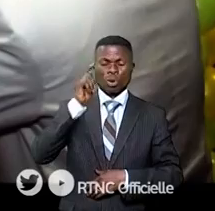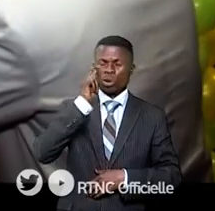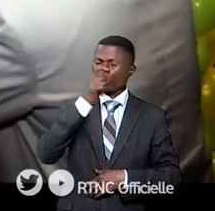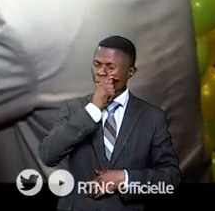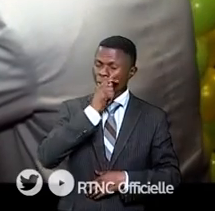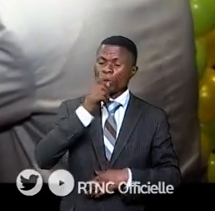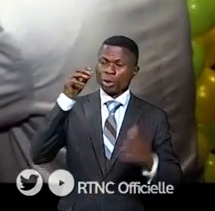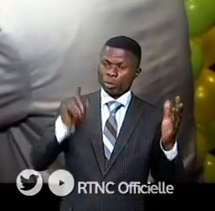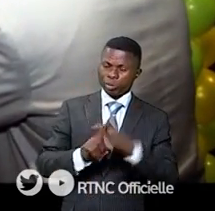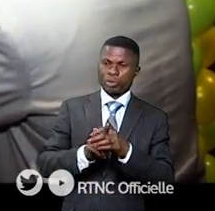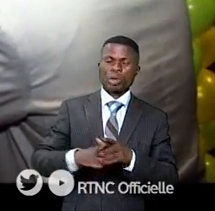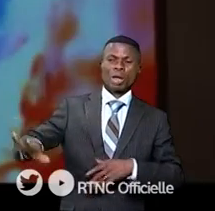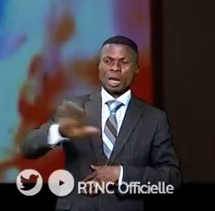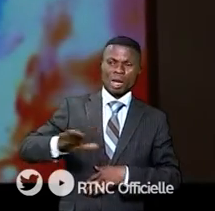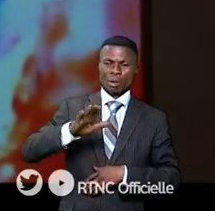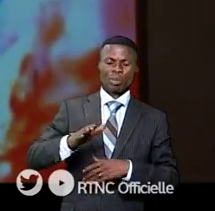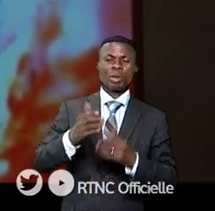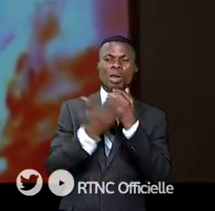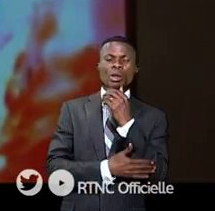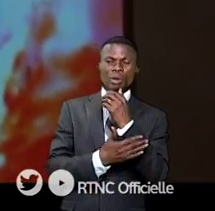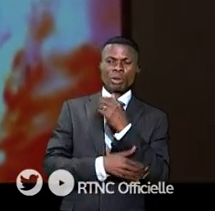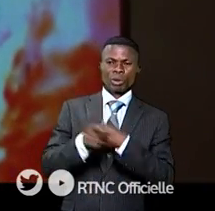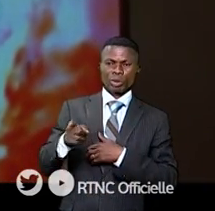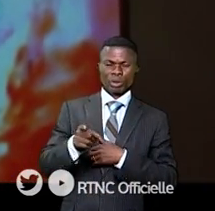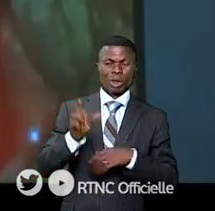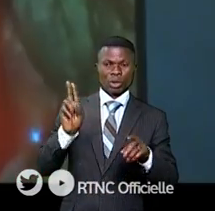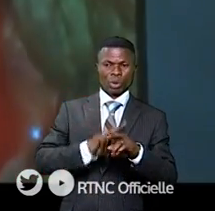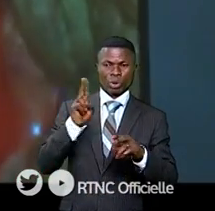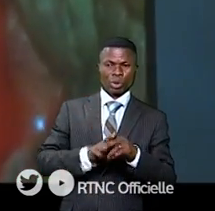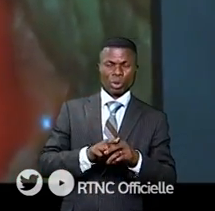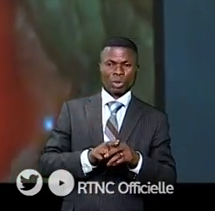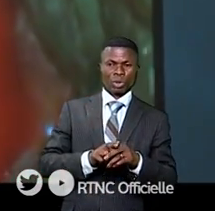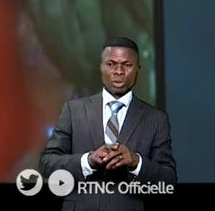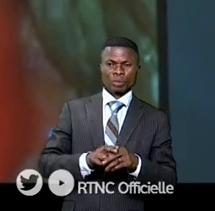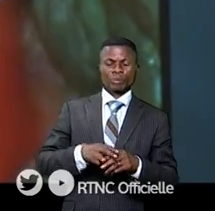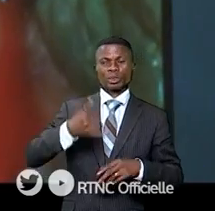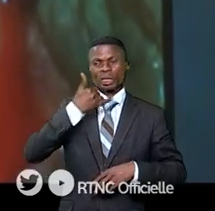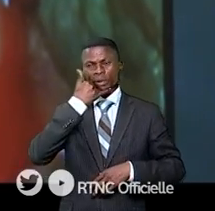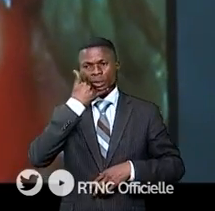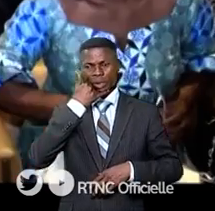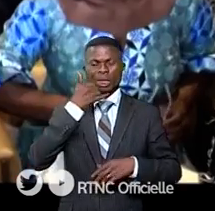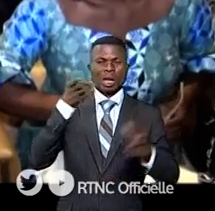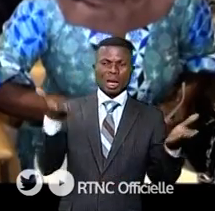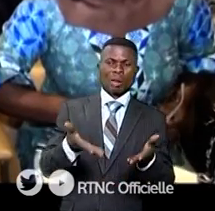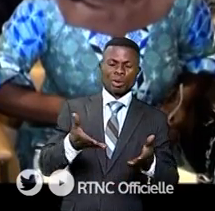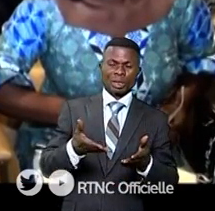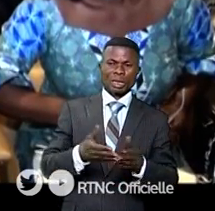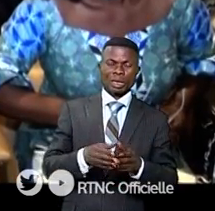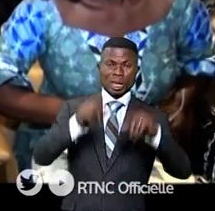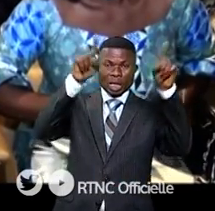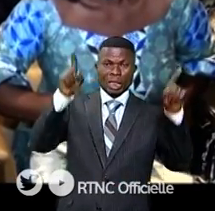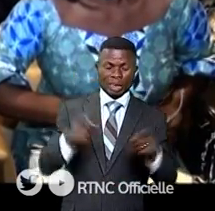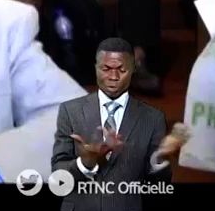se retrouvent dans les pays à faible revenu. Et avec l'utilisation abusive des smartphones et la présence prolongée devant les